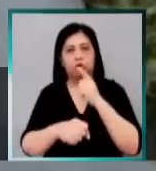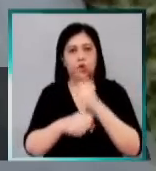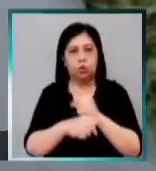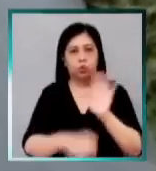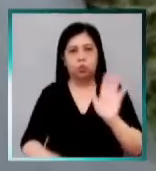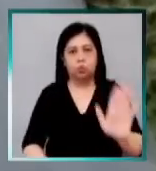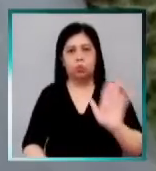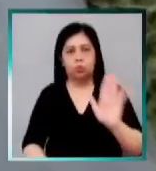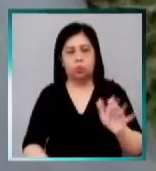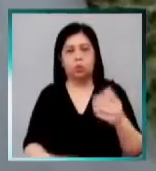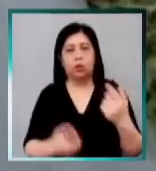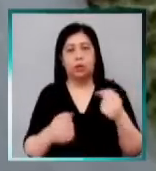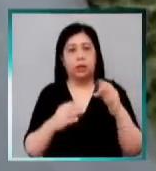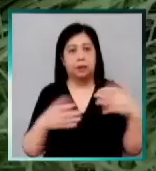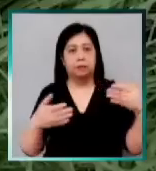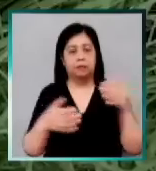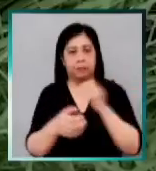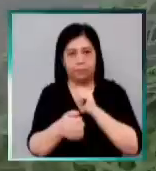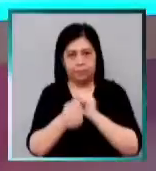tren pagdaan.